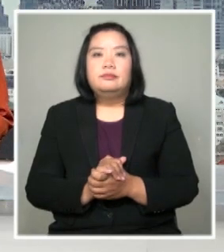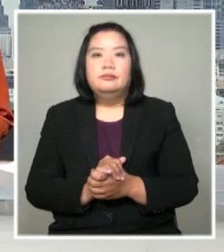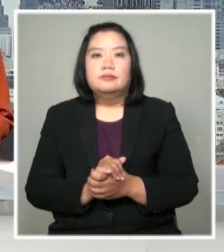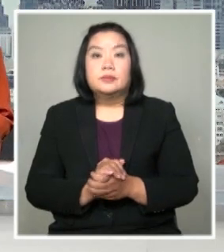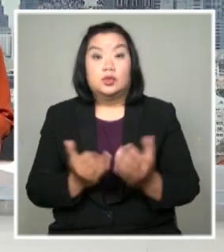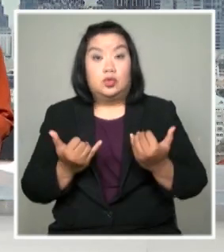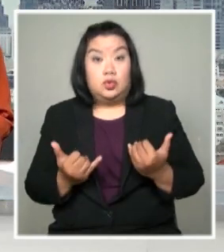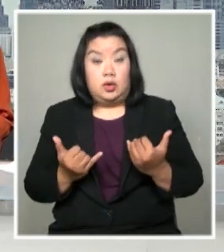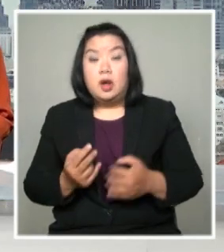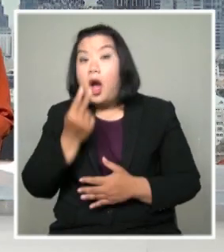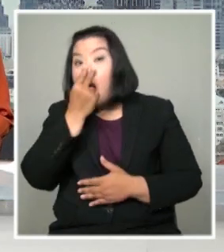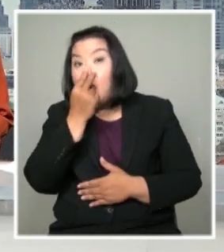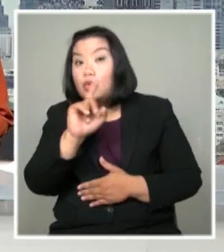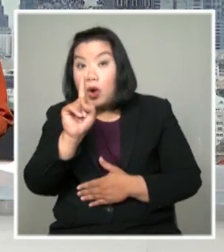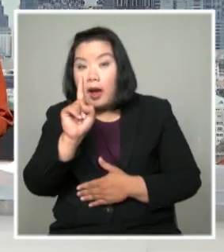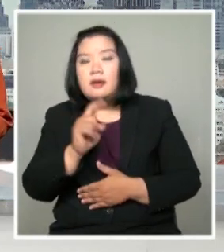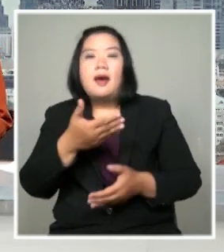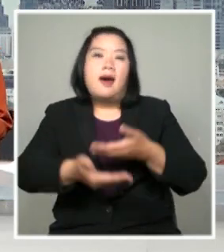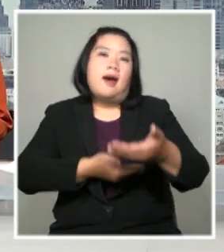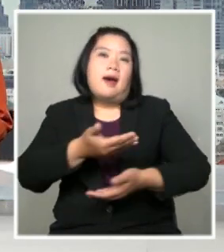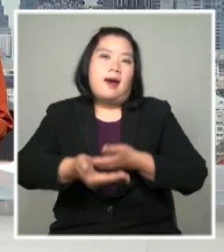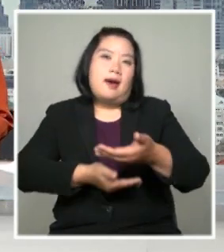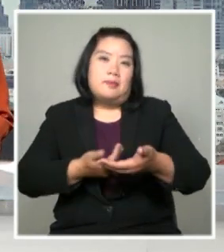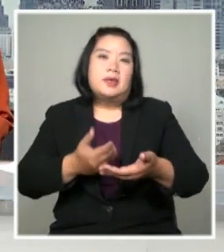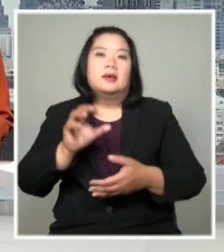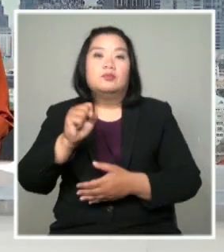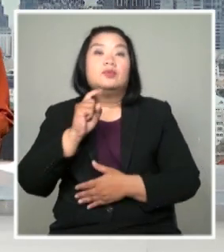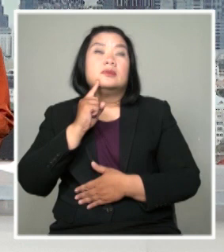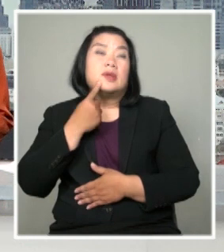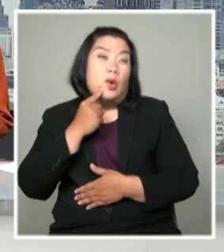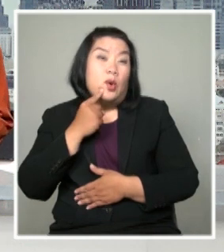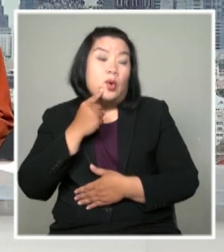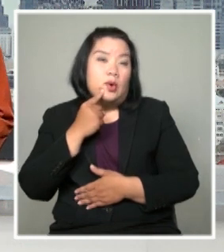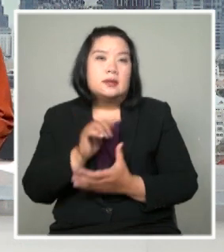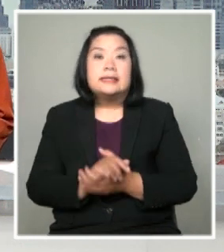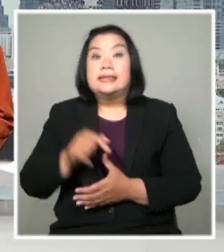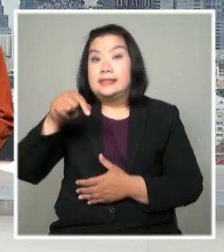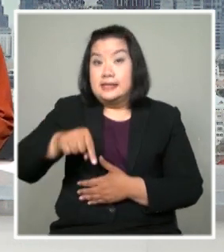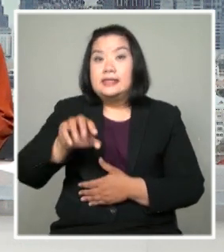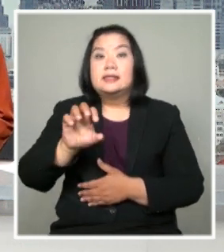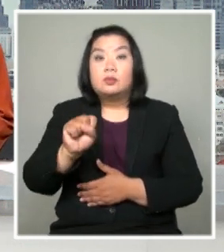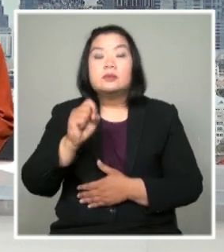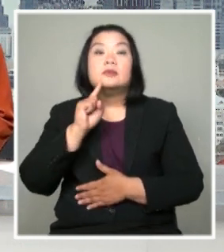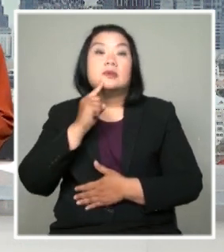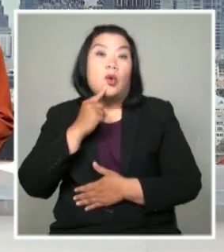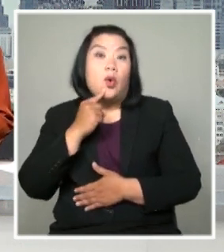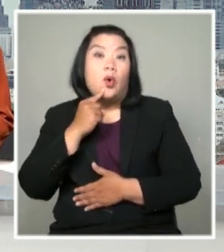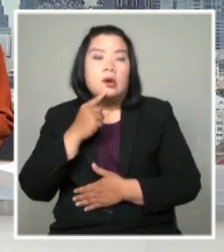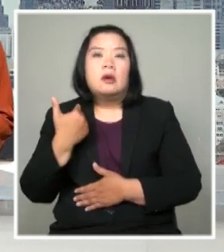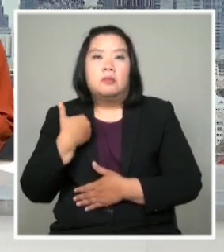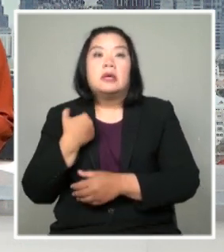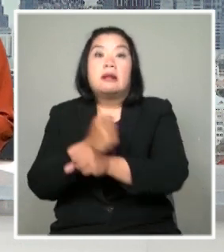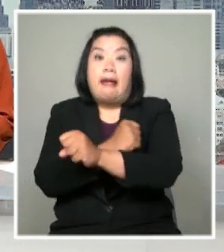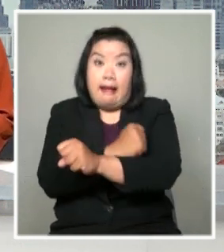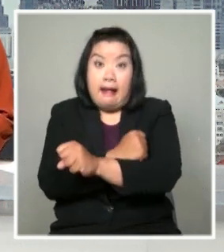ช่วงนี้เราจะพาคุณผู้ชมลงพื้นที่ไปที่ตลาดมหาชัยจังหวัดสมุทรสาครนะคะคือที่จังหวัดสมุทรสาครเป็นแหล่งรวมของแรงงานต่างด้าวเป็